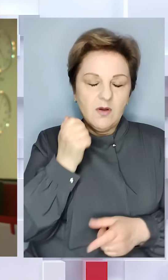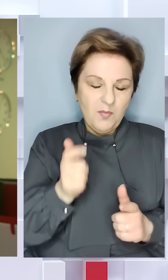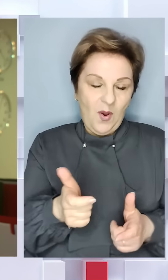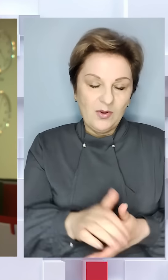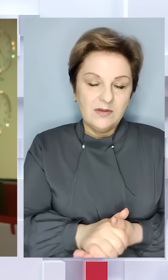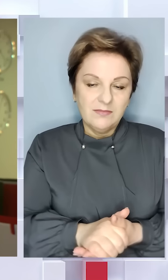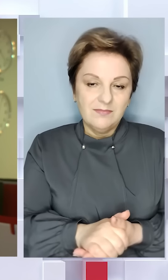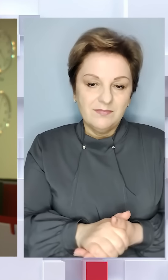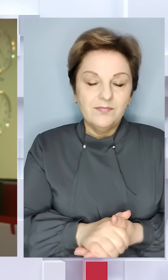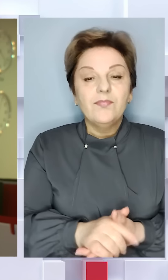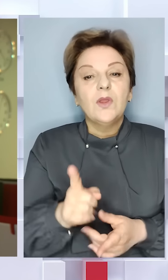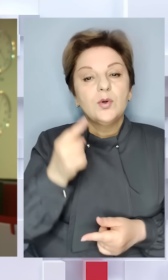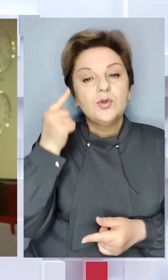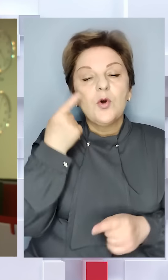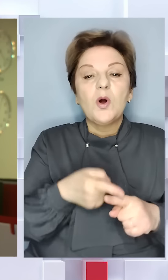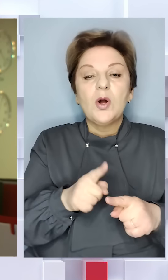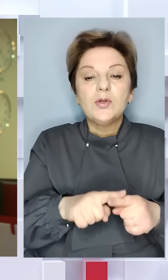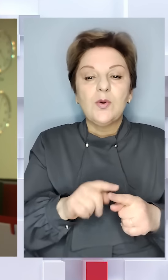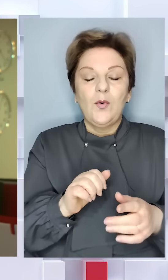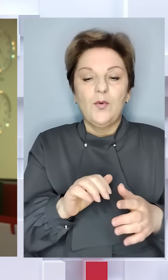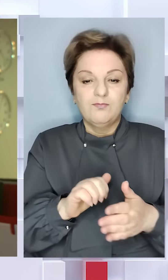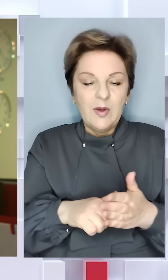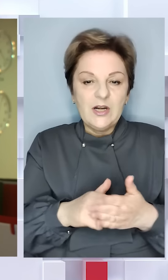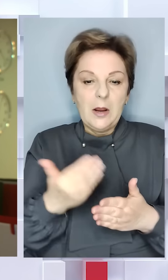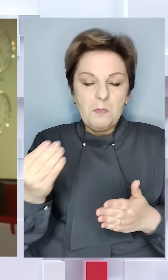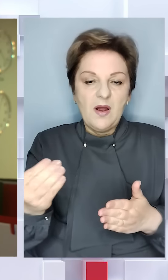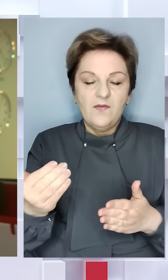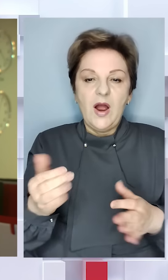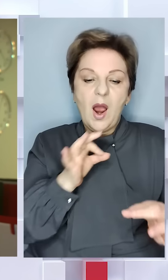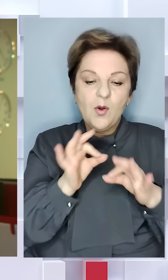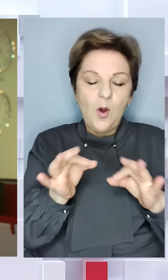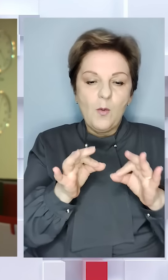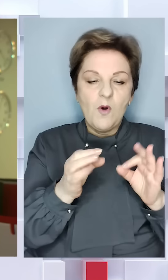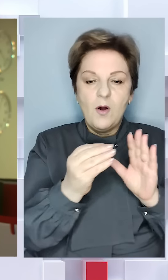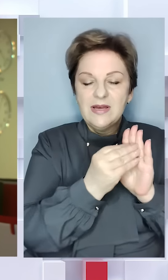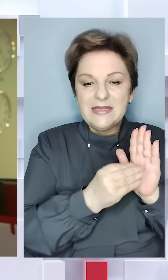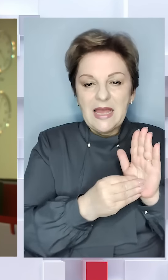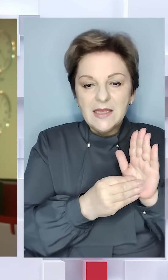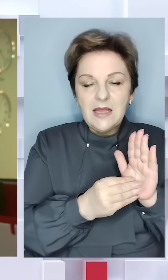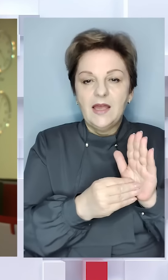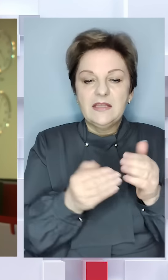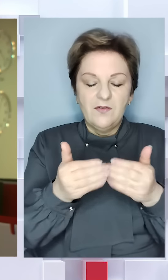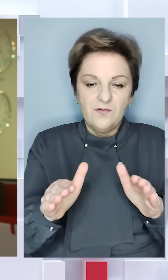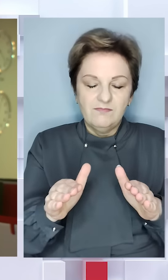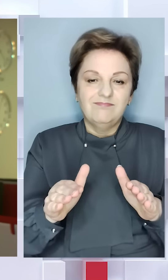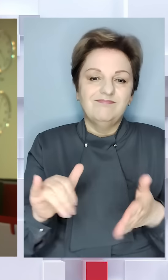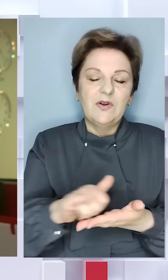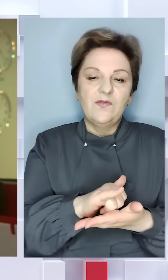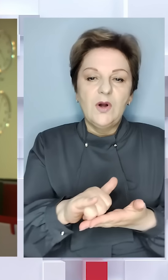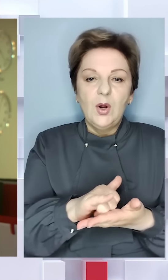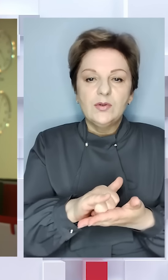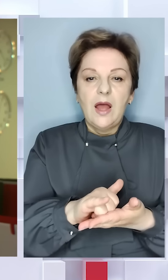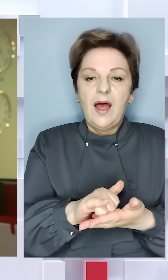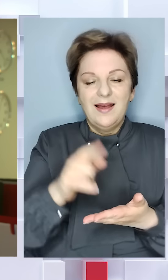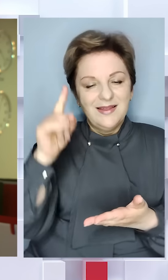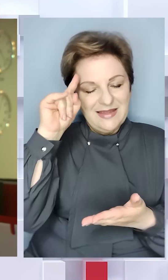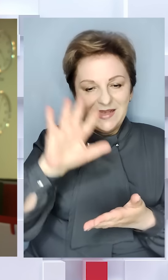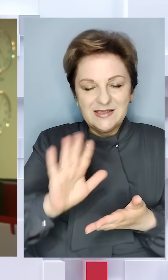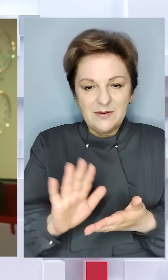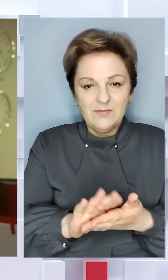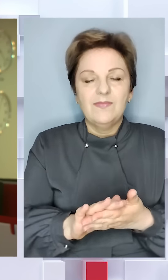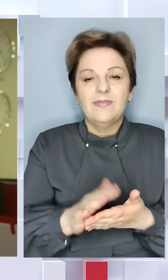Погодьтесь. Що думаєте з цього приводу ви? Коментарями діліться під цим відео у Ютубі. Не забувайте про лайк, для нас це